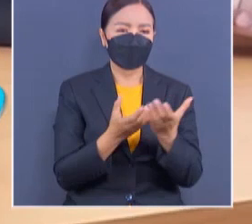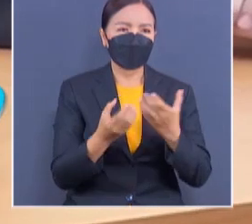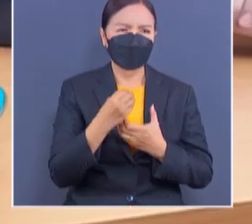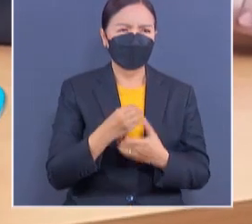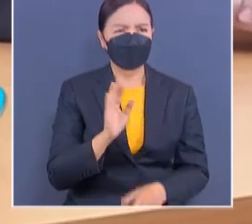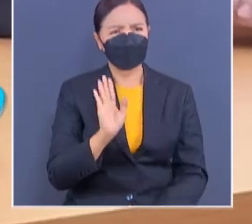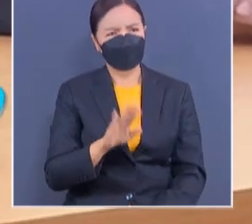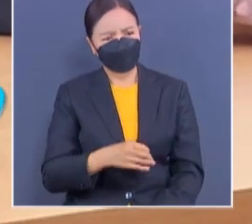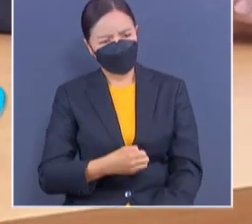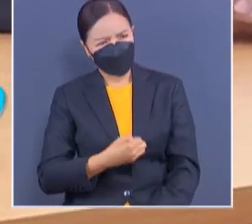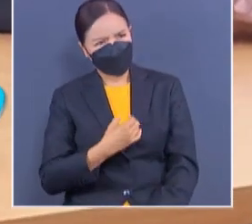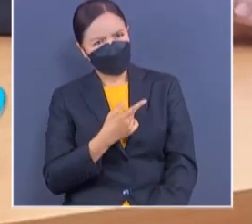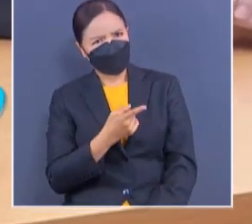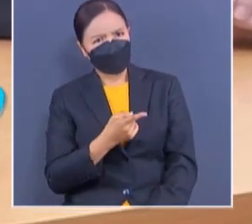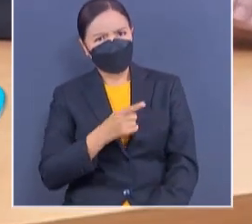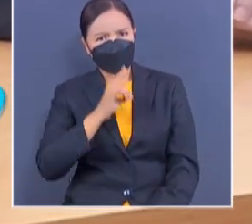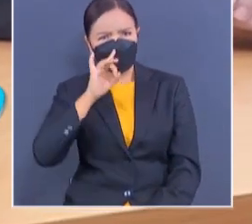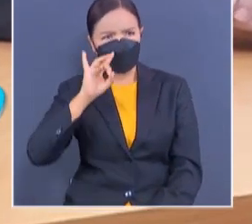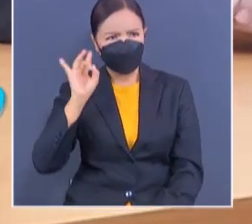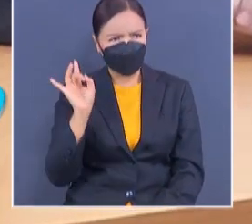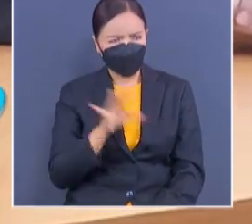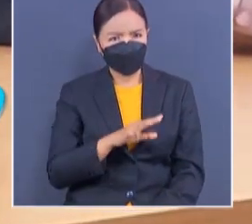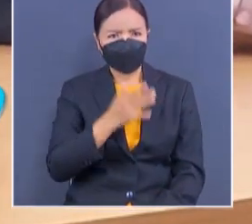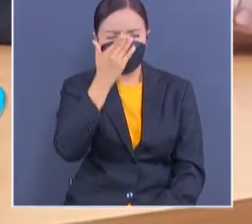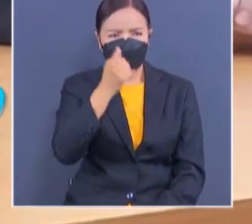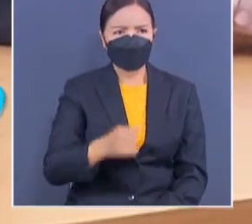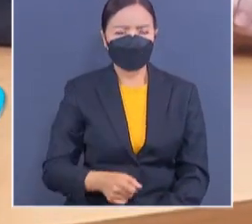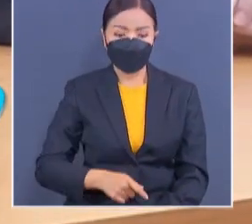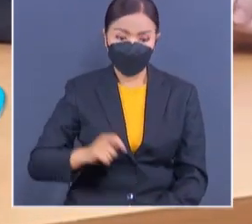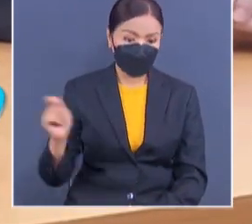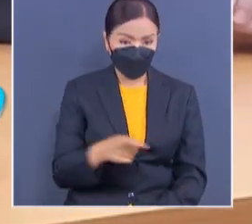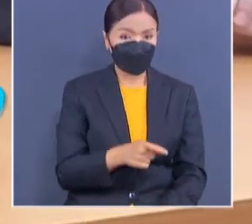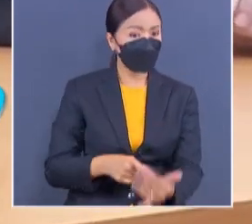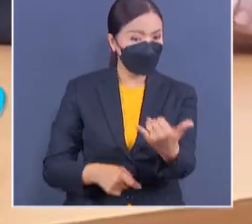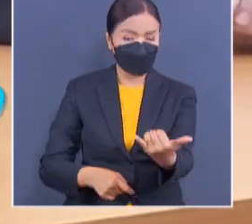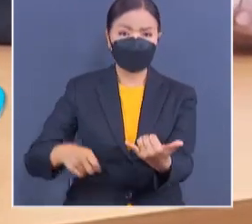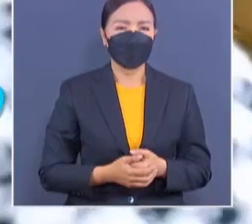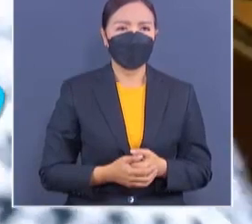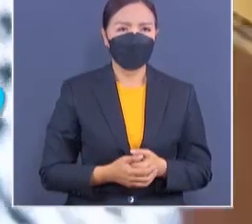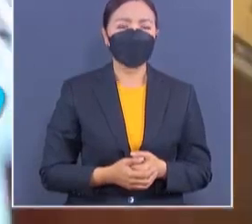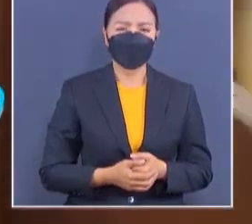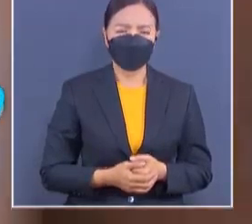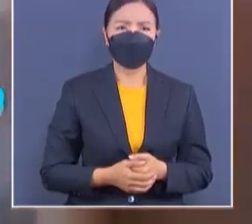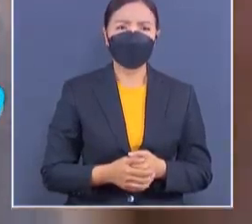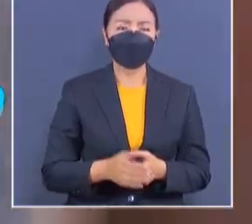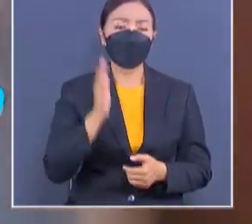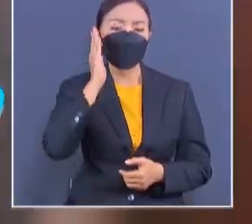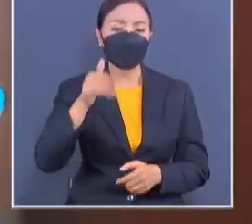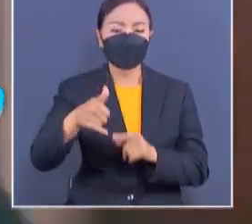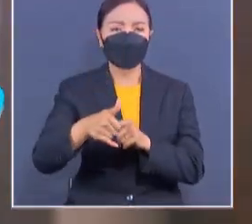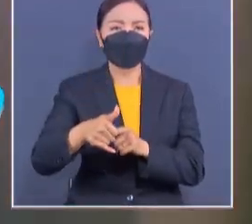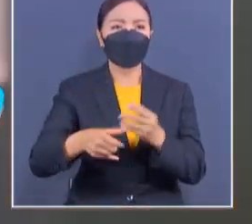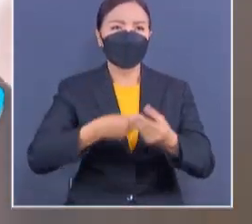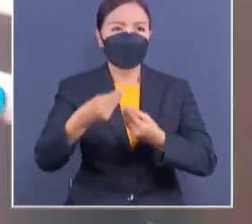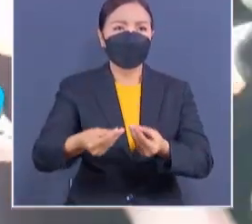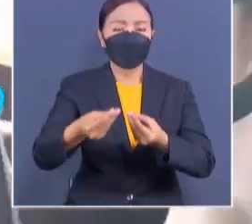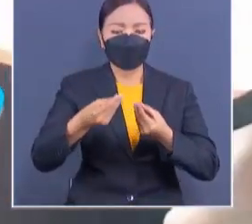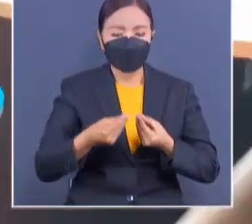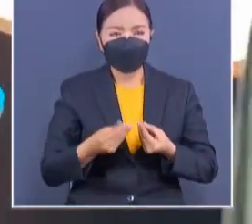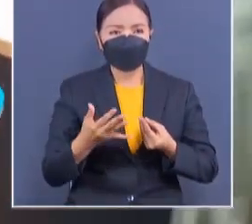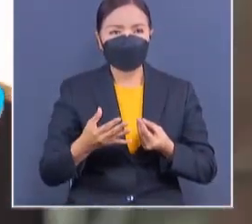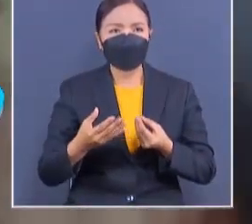การณ์ก็น่าตกใจอะไรมันจะรุนแรงขนาดนี้มันจะต้องลงโทษกันขนาดนี้เลยเหรอทีนี้พาคุณผู้ชมมาพูดถึงเรื่องของสาเหตุกันหน่อยนะ